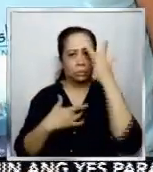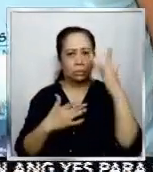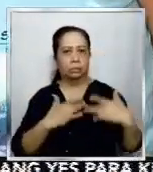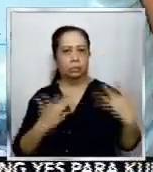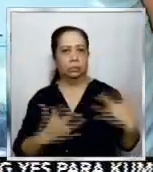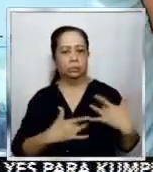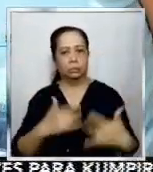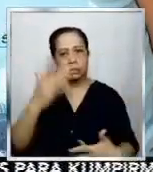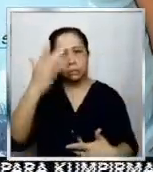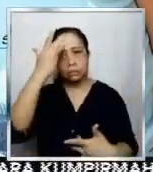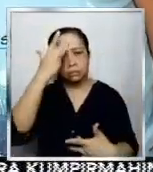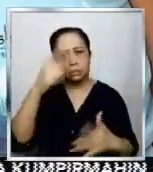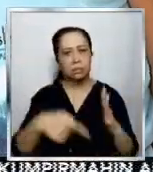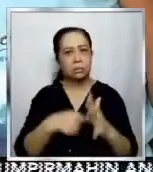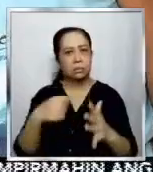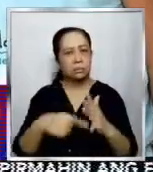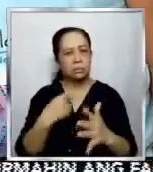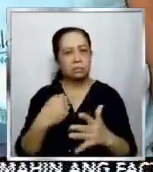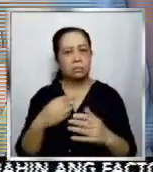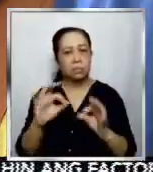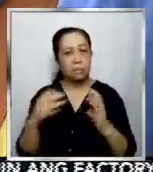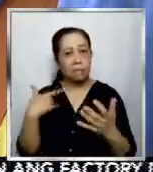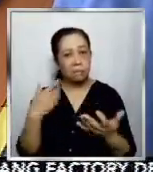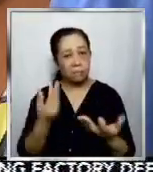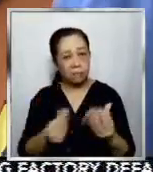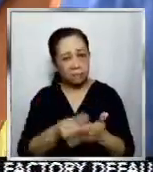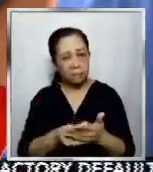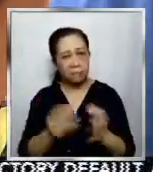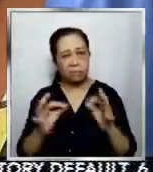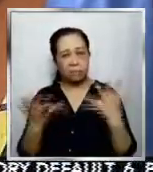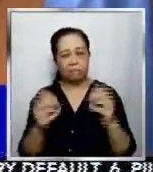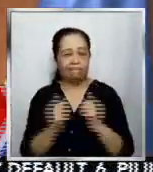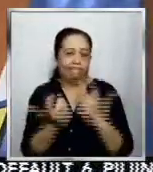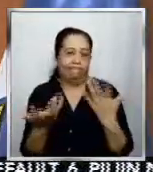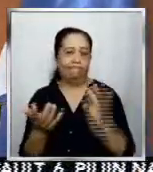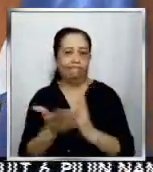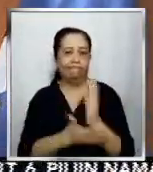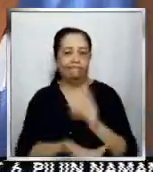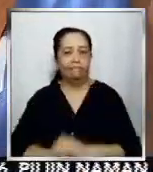pag nakay pambili, bibili. Pag wala, wala. Wala ko eh. Walang